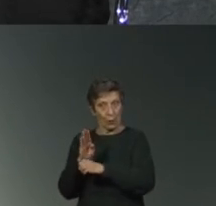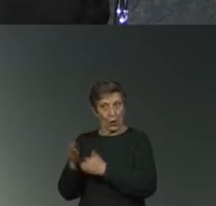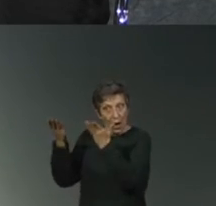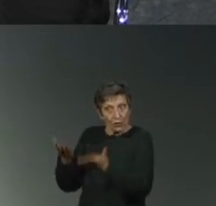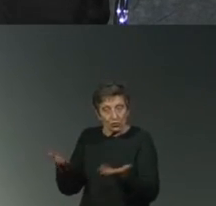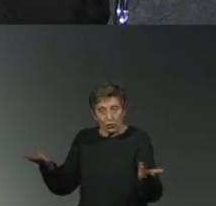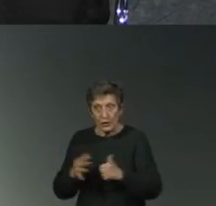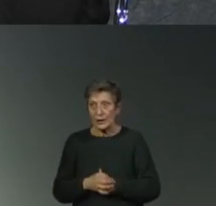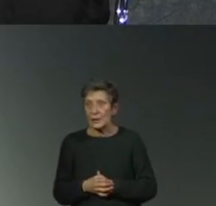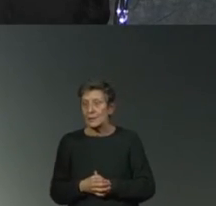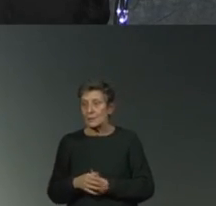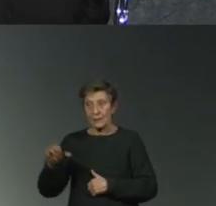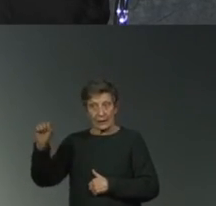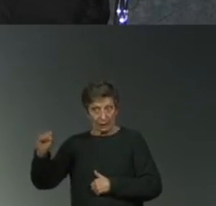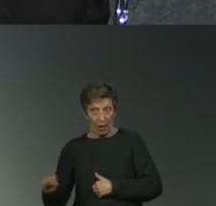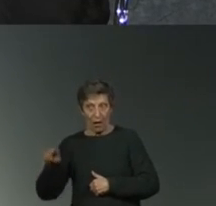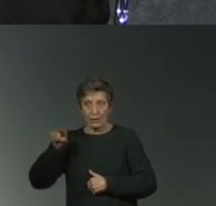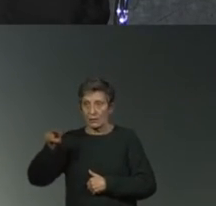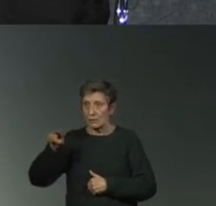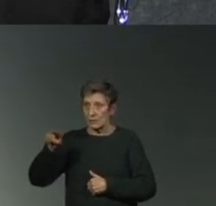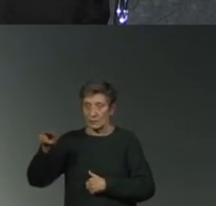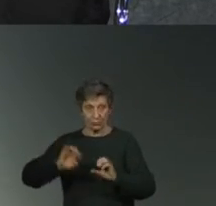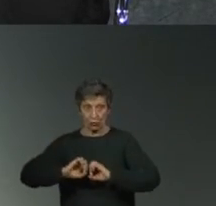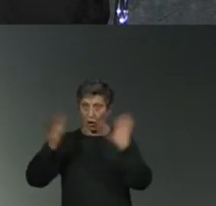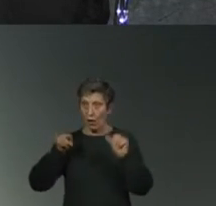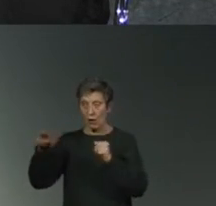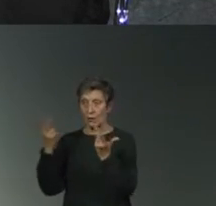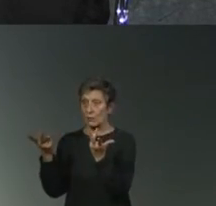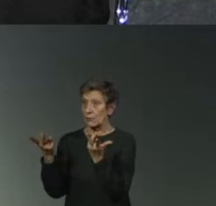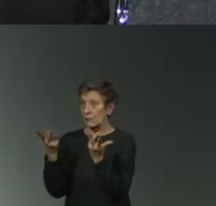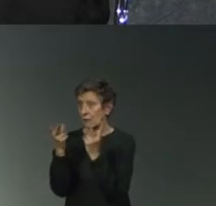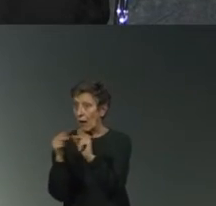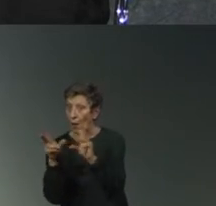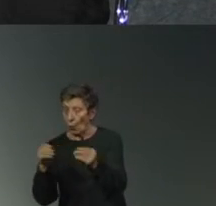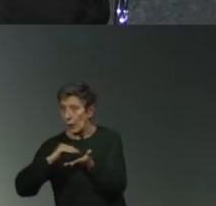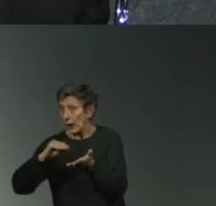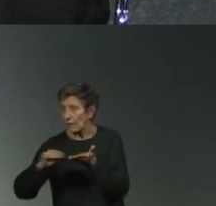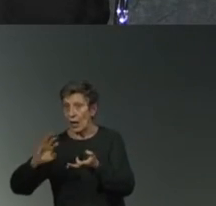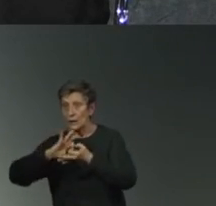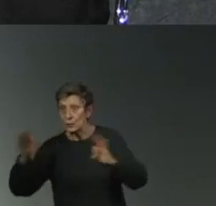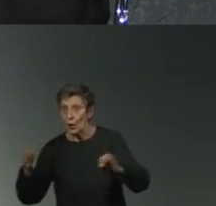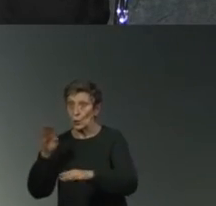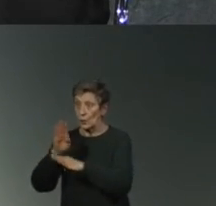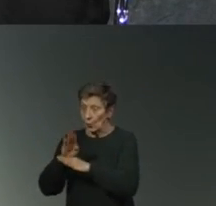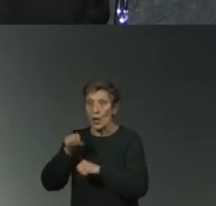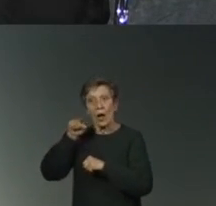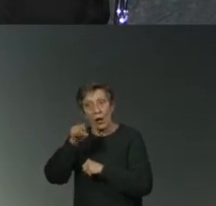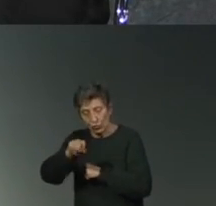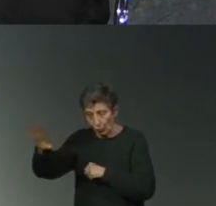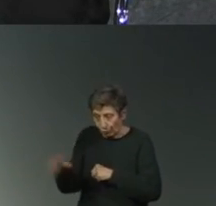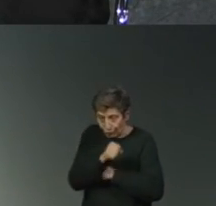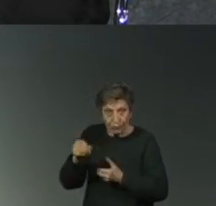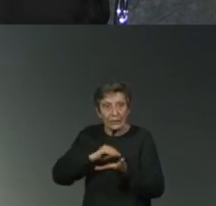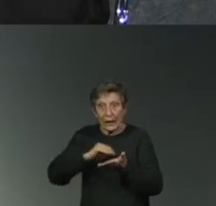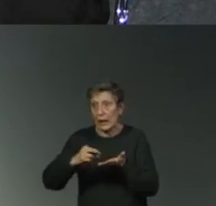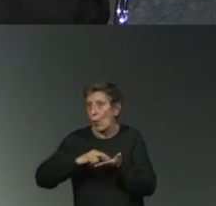puisque Sarah, c'est explicite, raconte son histoire à l'écrivain, et c'est de ce témoignage qu'il part pour écrire le roman. Mais il voit